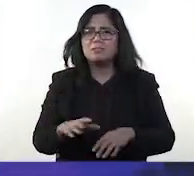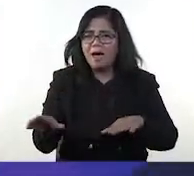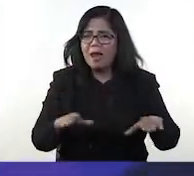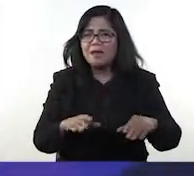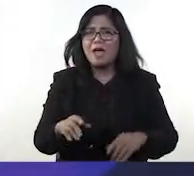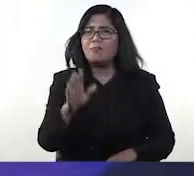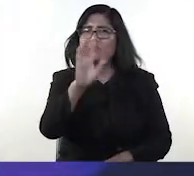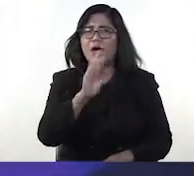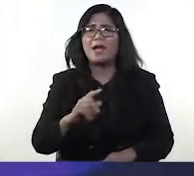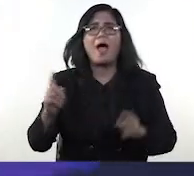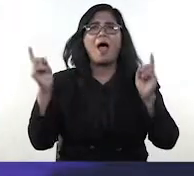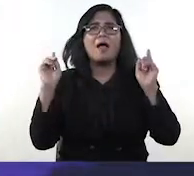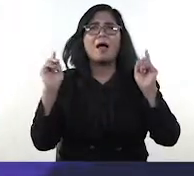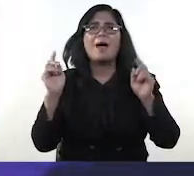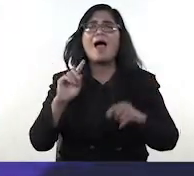jalannya